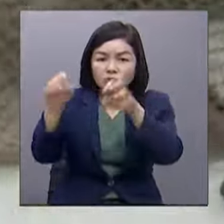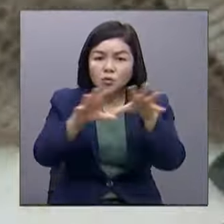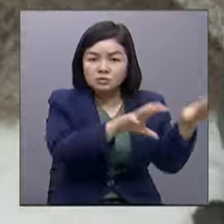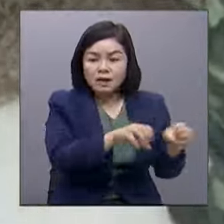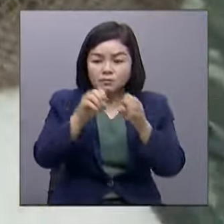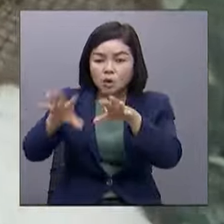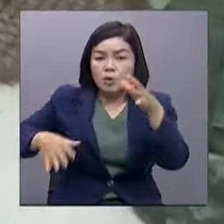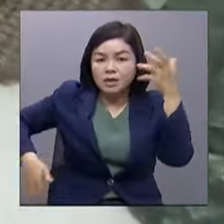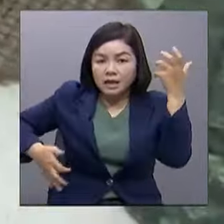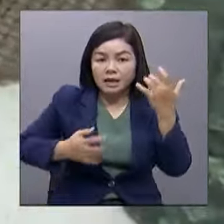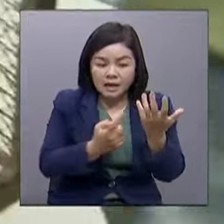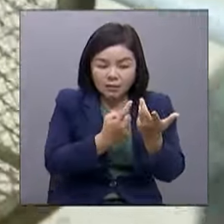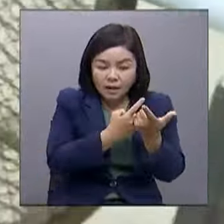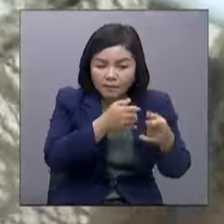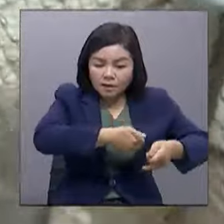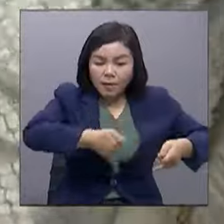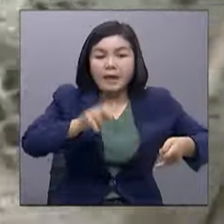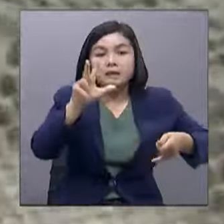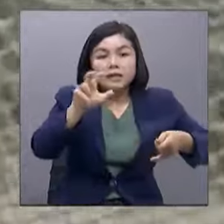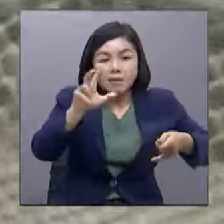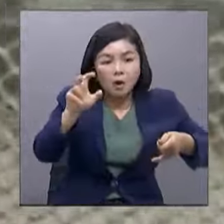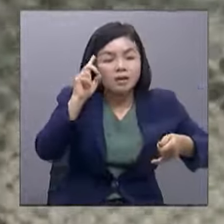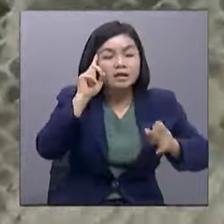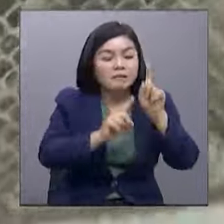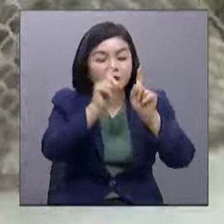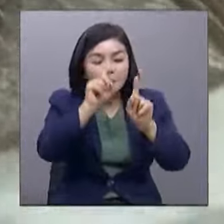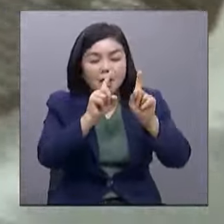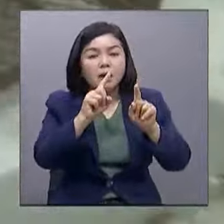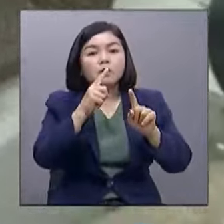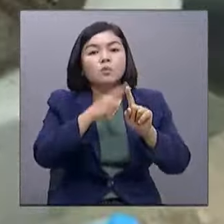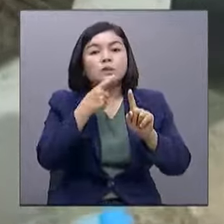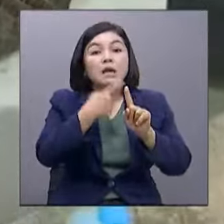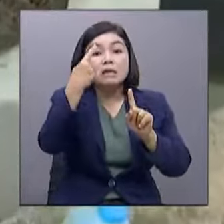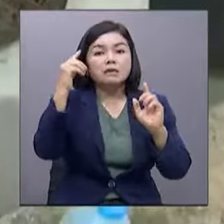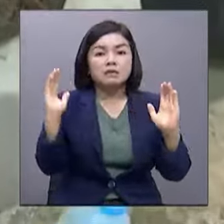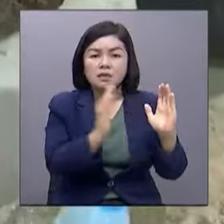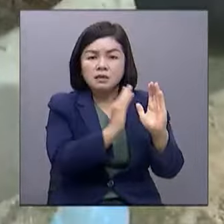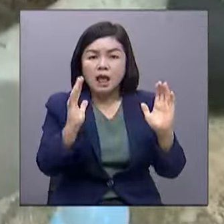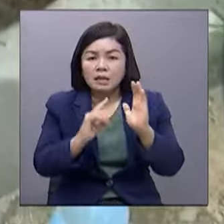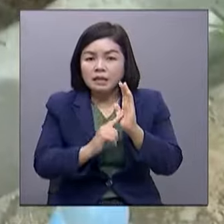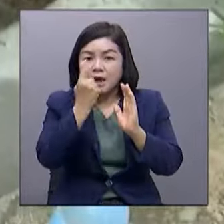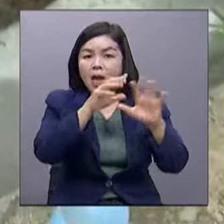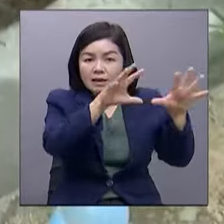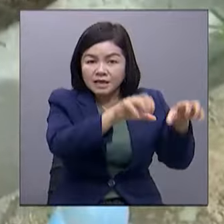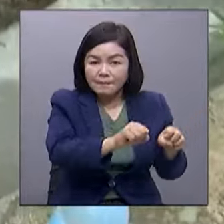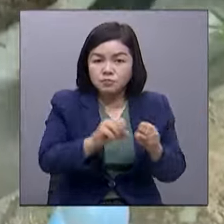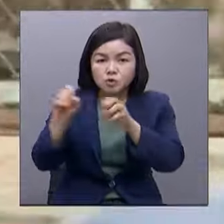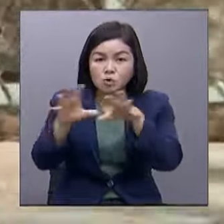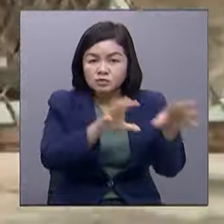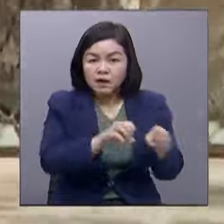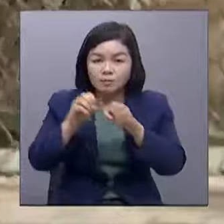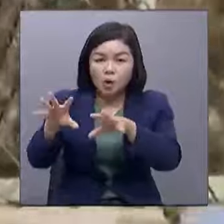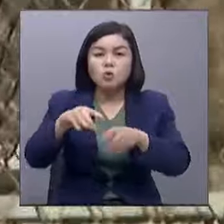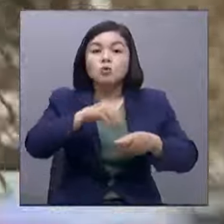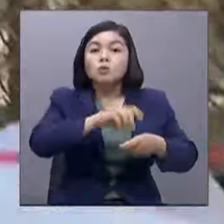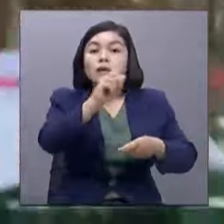ตัวตามที่คาดการไว้แล้วหลังจากนั้นไม่เกิน1เดือนก็จะมีการเริ่มจับลิงครับที่บริเวณตลาดมโนราแล้ว